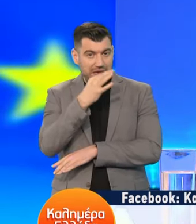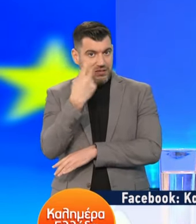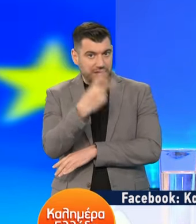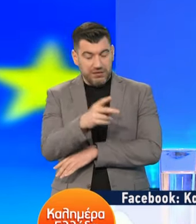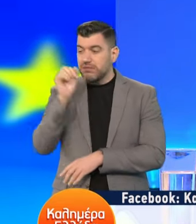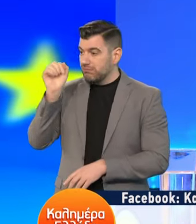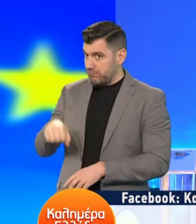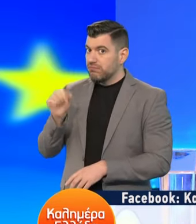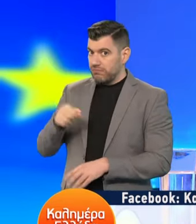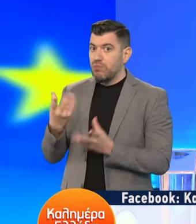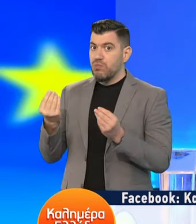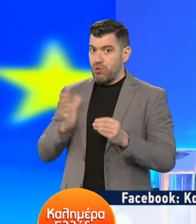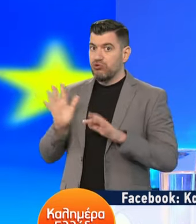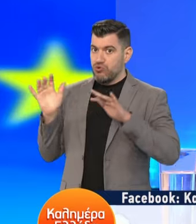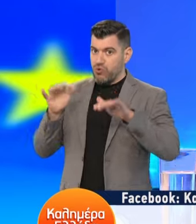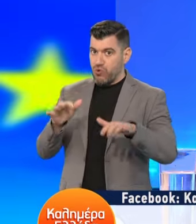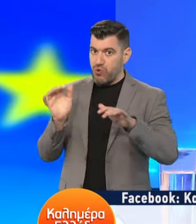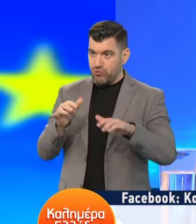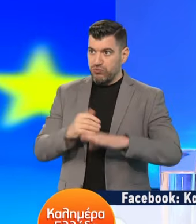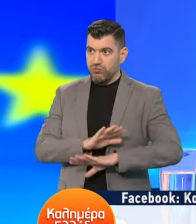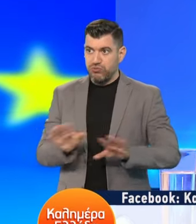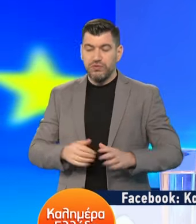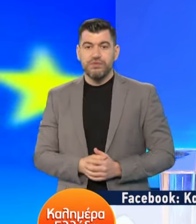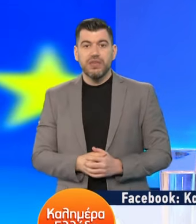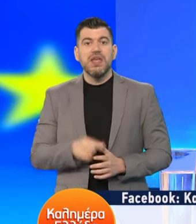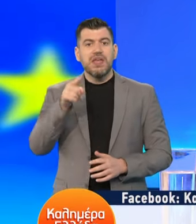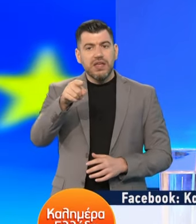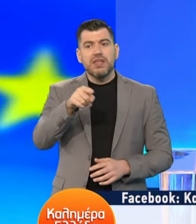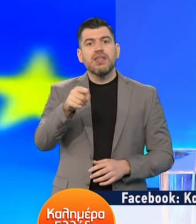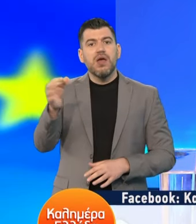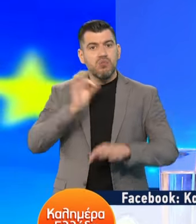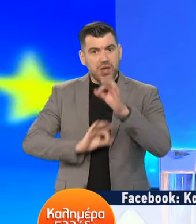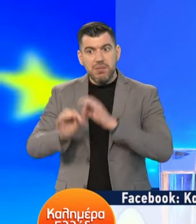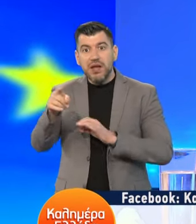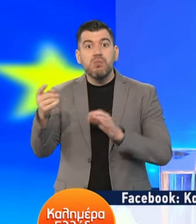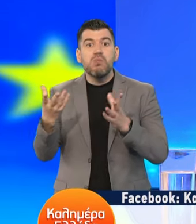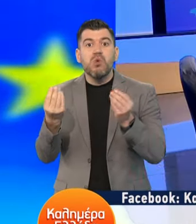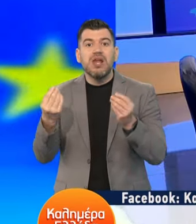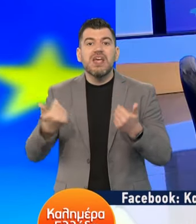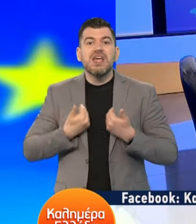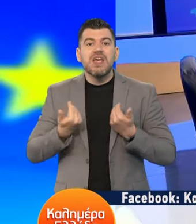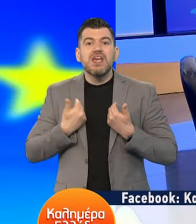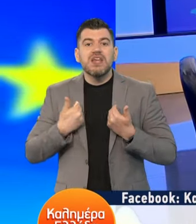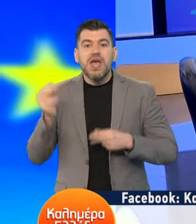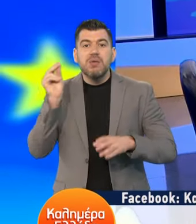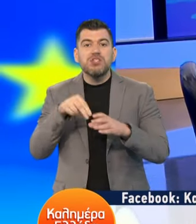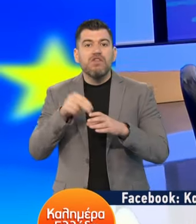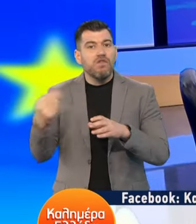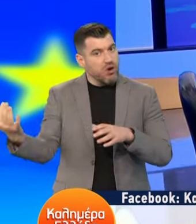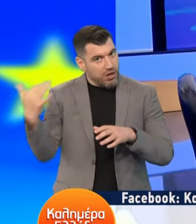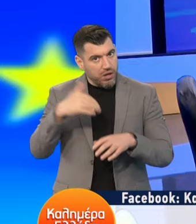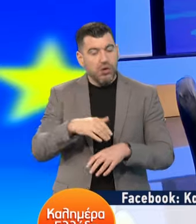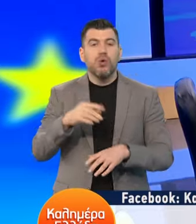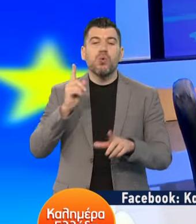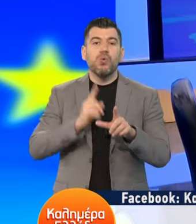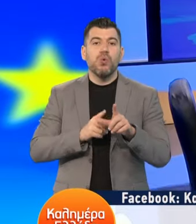νέοι ψηφοφόροι του κόμματος. Αυτό είναι που σας ενδιαφέρει. Αυτό μου έλεγαν τα τοπικά στελέχη εκεί που τους ξέρουν. Ναι. Και όπως λέει η Μαρία, σήμερα το βράδυ Σύνταγμα.